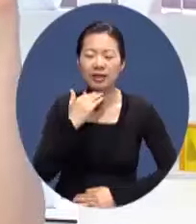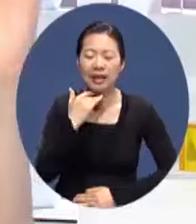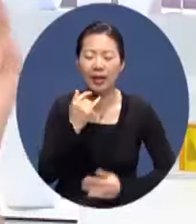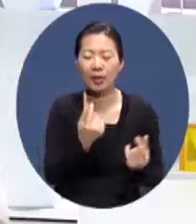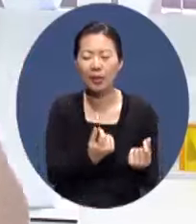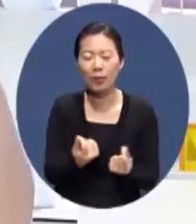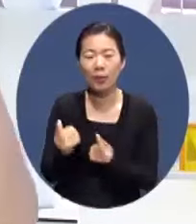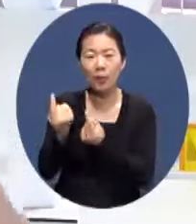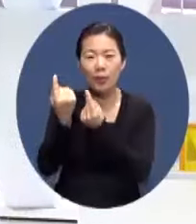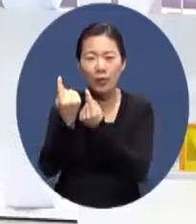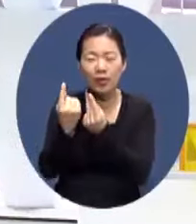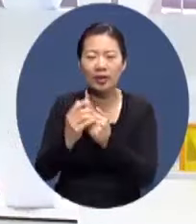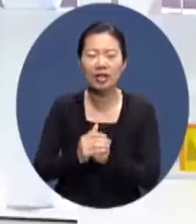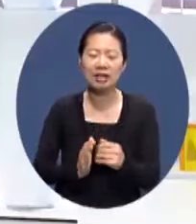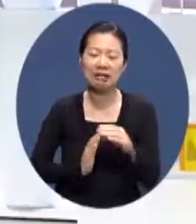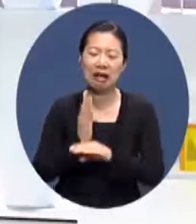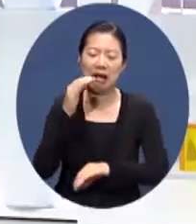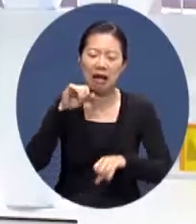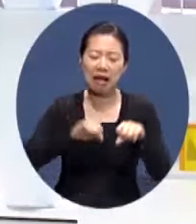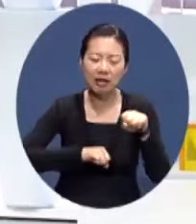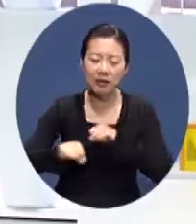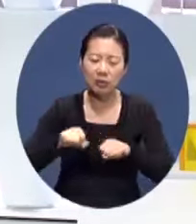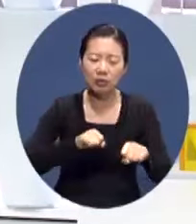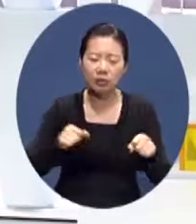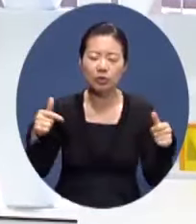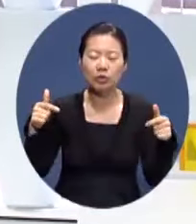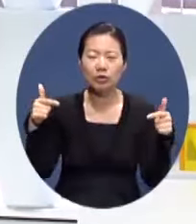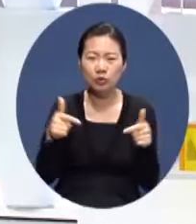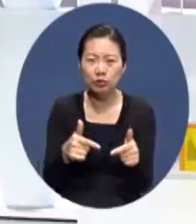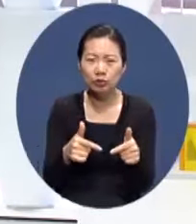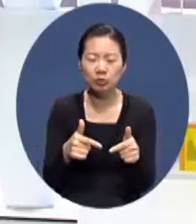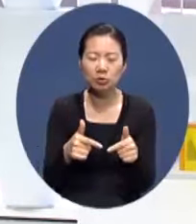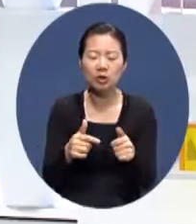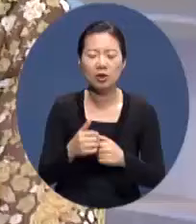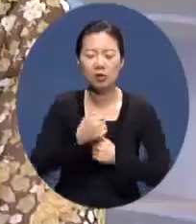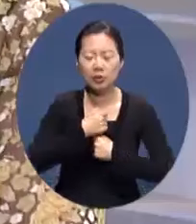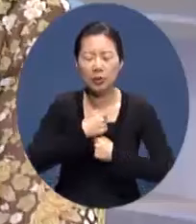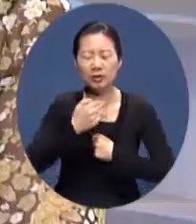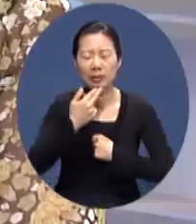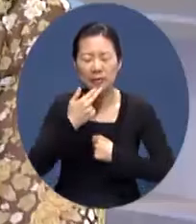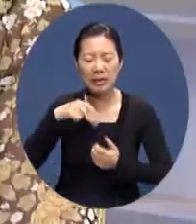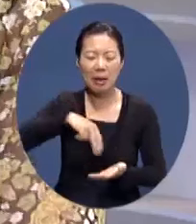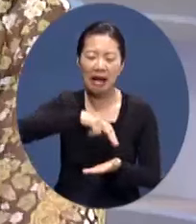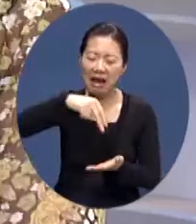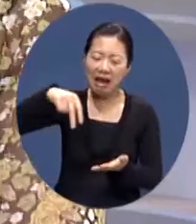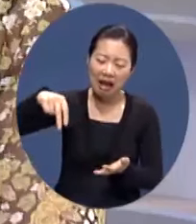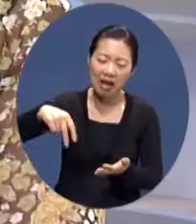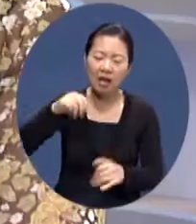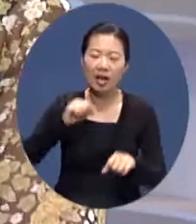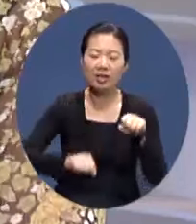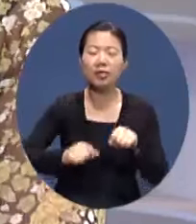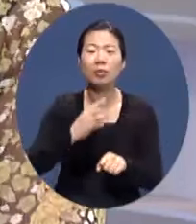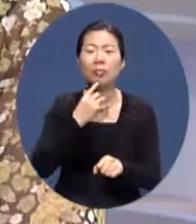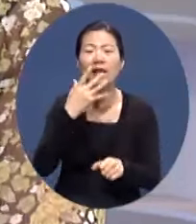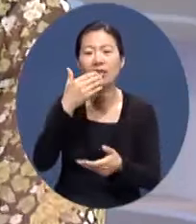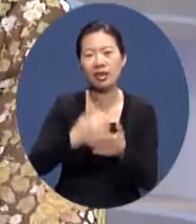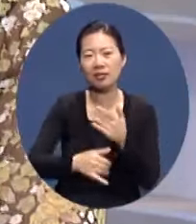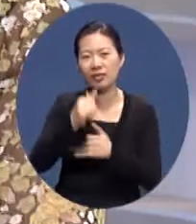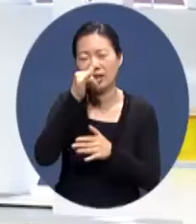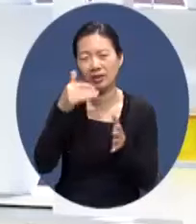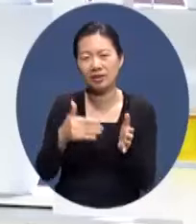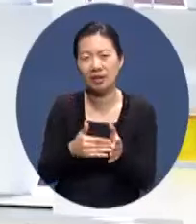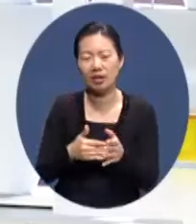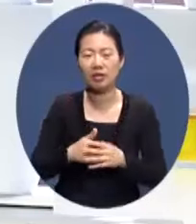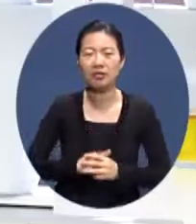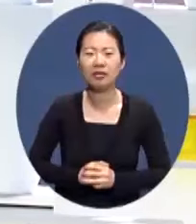이 과활동성은 좀 줄어듭니다. 그리고 부주의만 좀 남게 되는데 네. 그렇기 때문에 막 들고 뛰는 건 없는데요. 그러니까